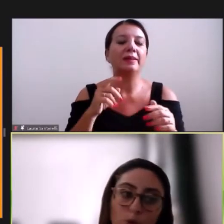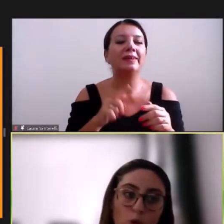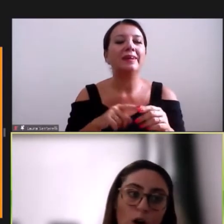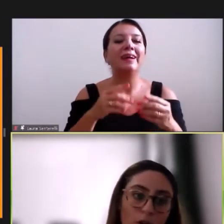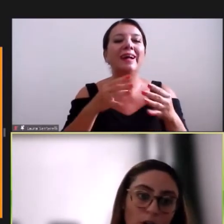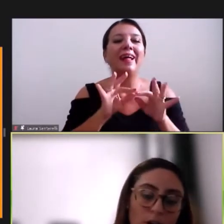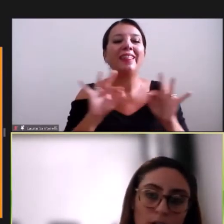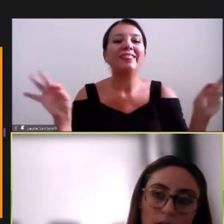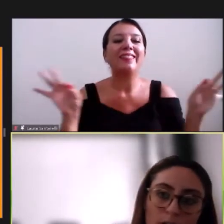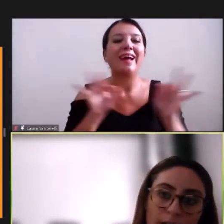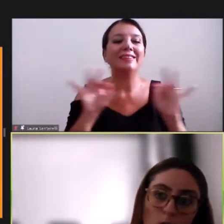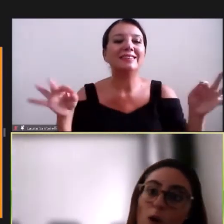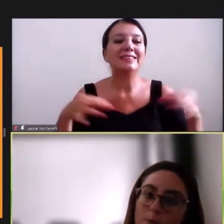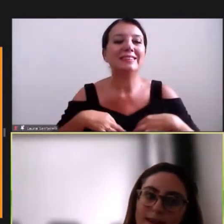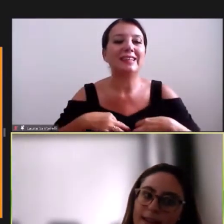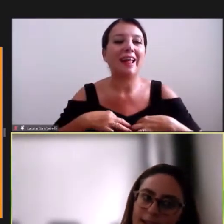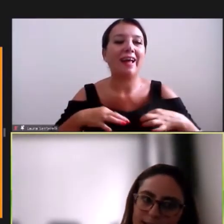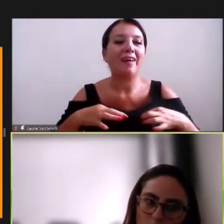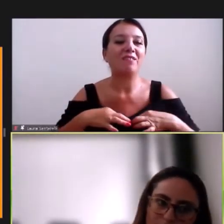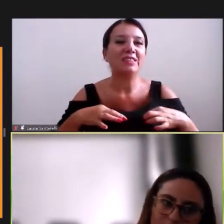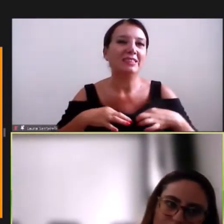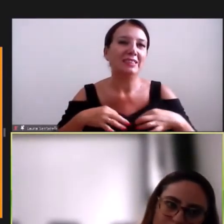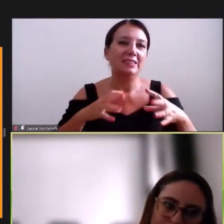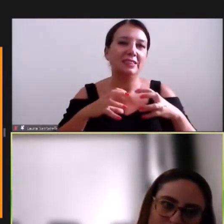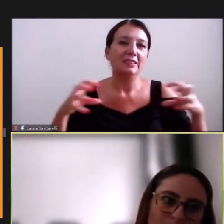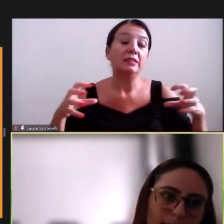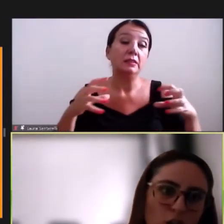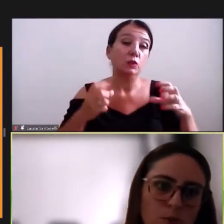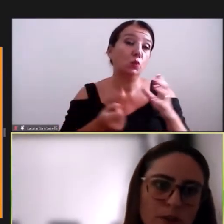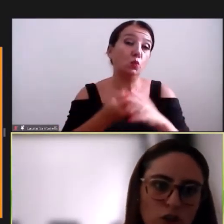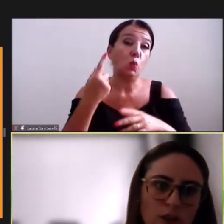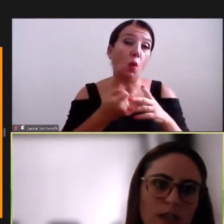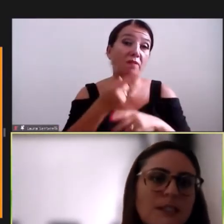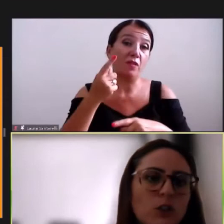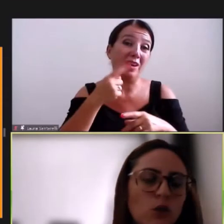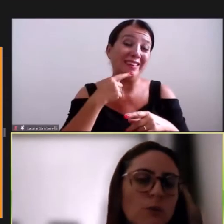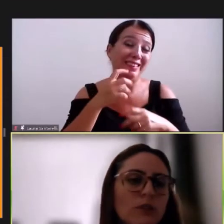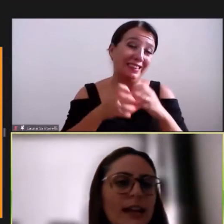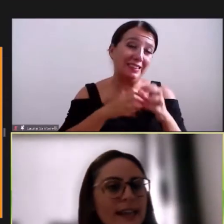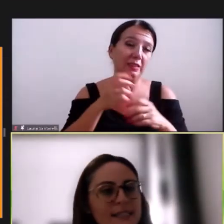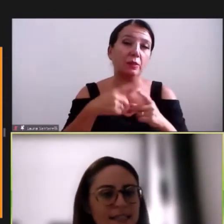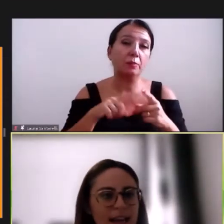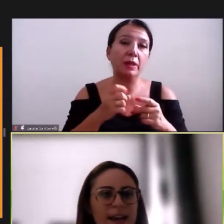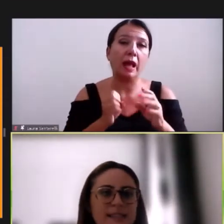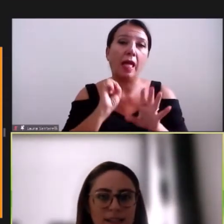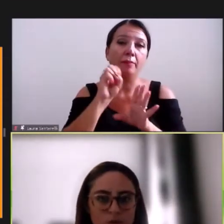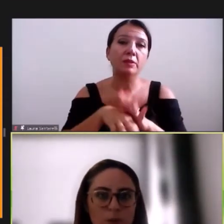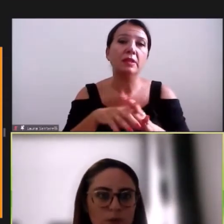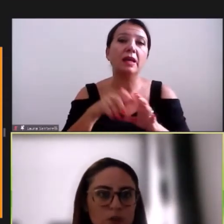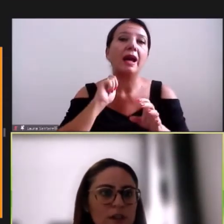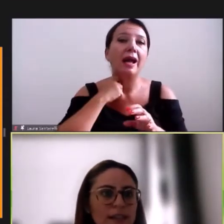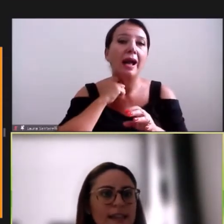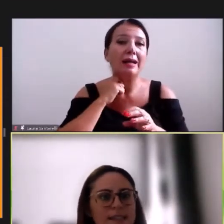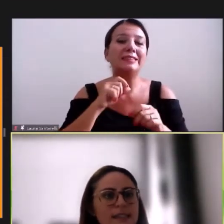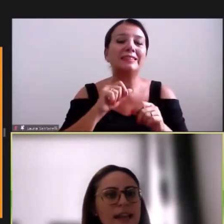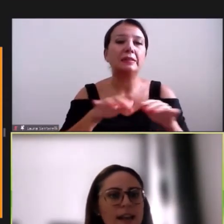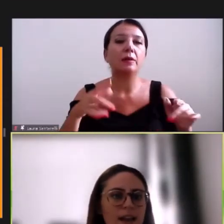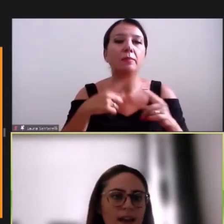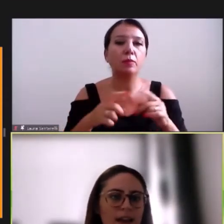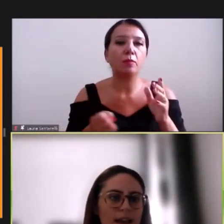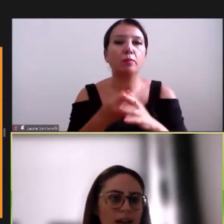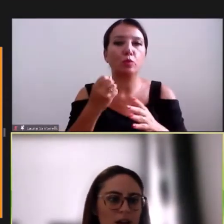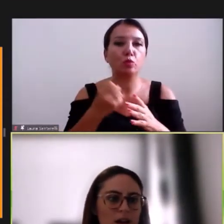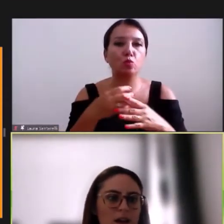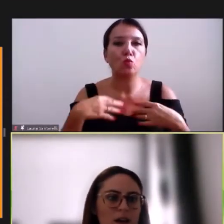discorso un po' più nuovo, è ugualmente critico perché infatti si stima che il 10% delle emissioni mondiali di gas serra sia dovuto alle produzioni del